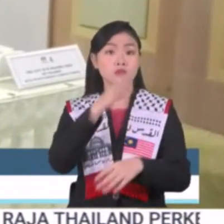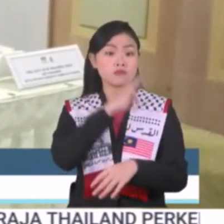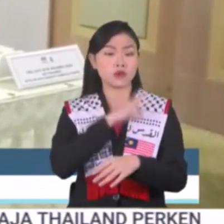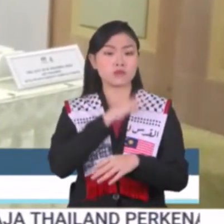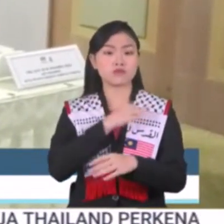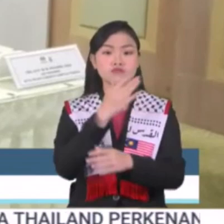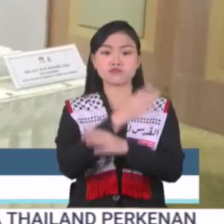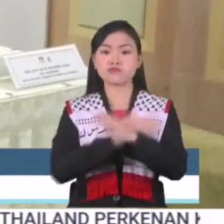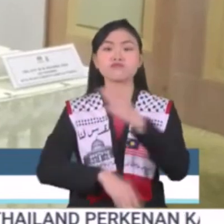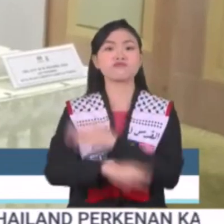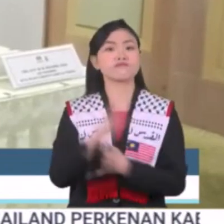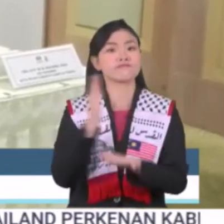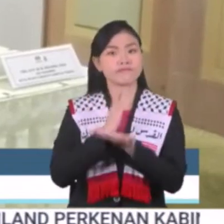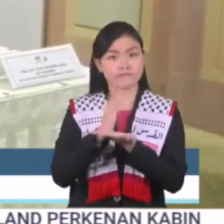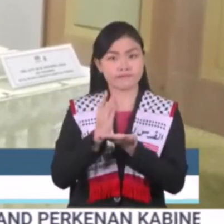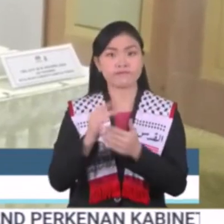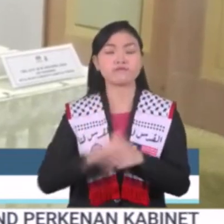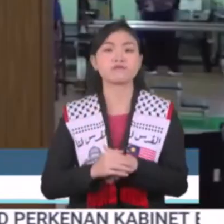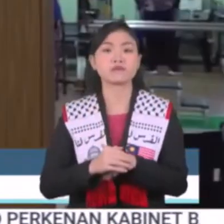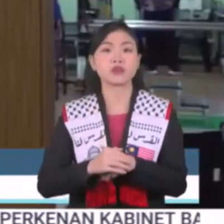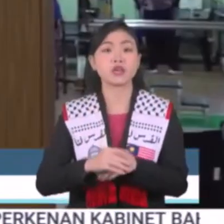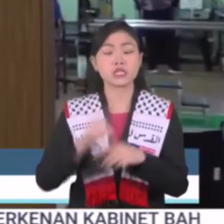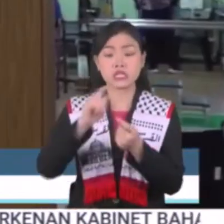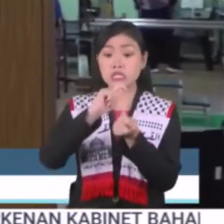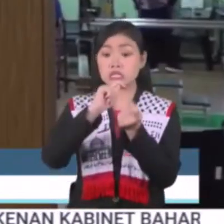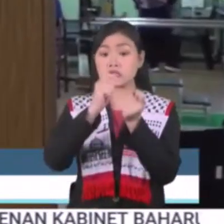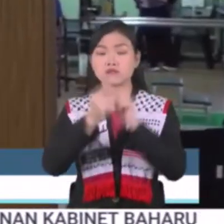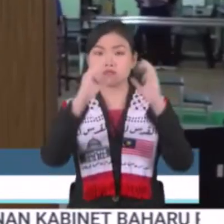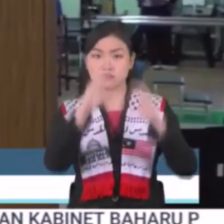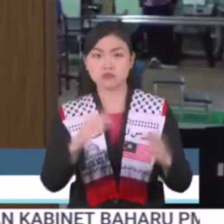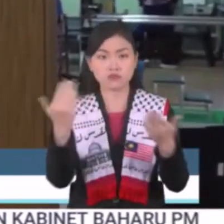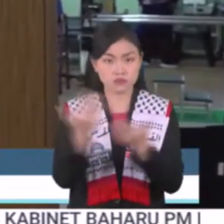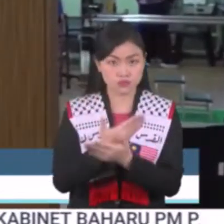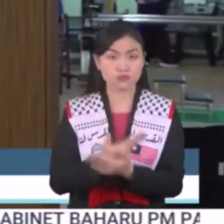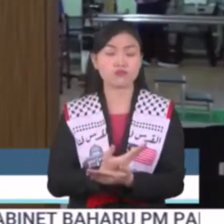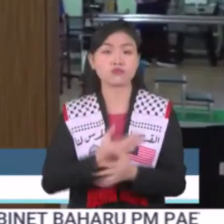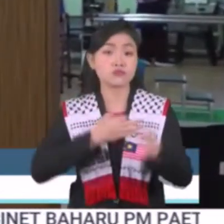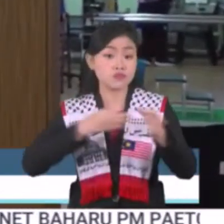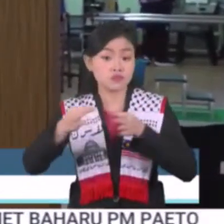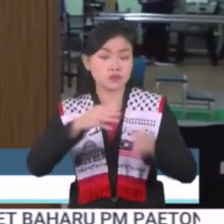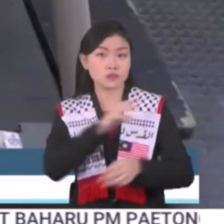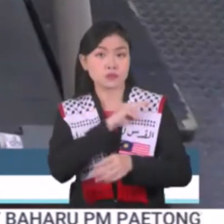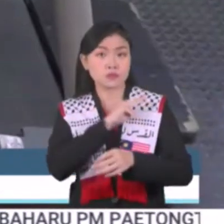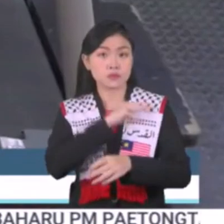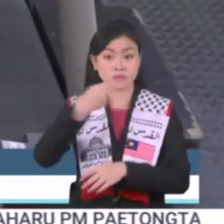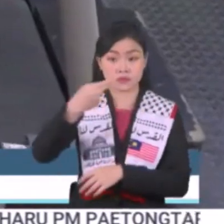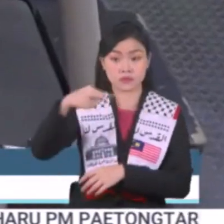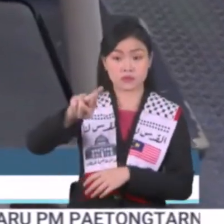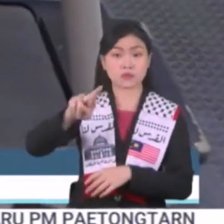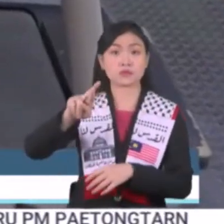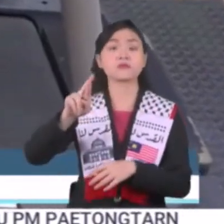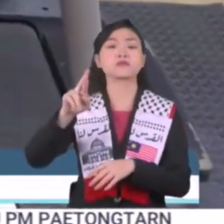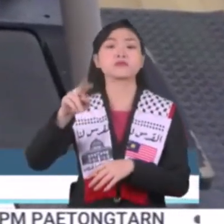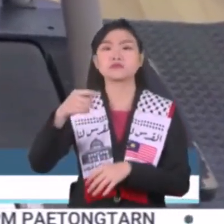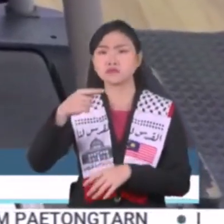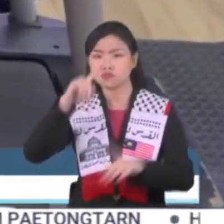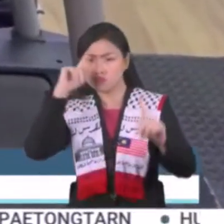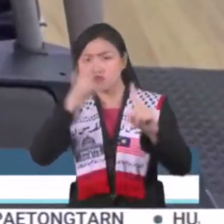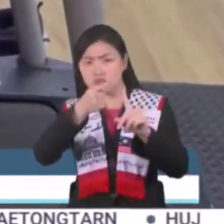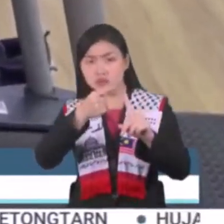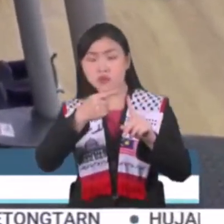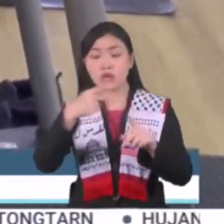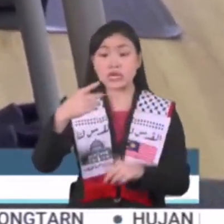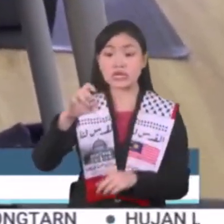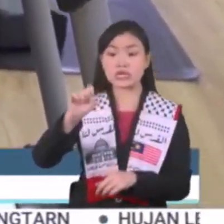dan menggantikannya dengan mekanisme baharu. Jelas Menteri Sumber Manusia Steven Sim Chee Keong, ia bertujuan